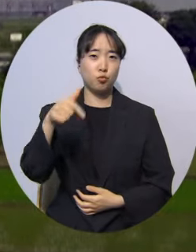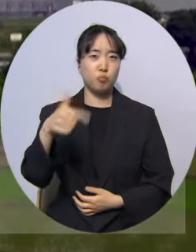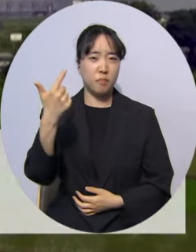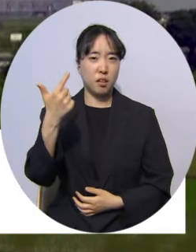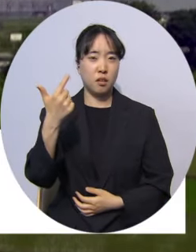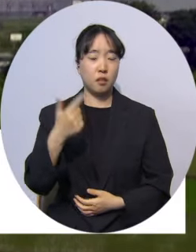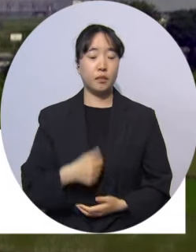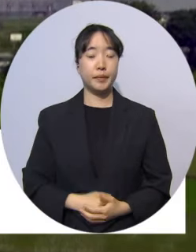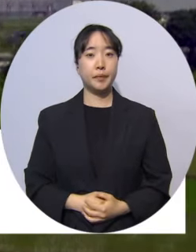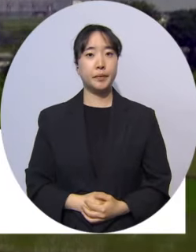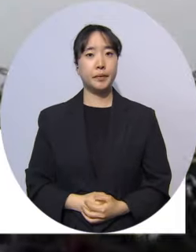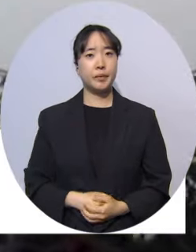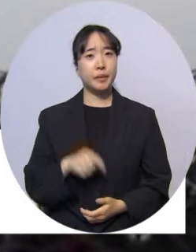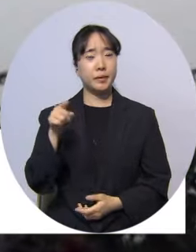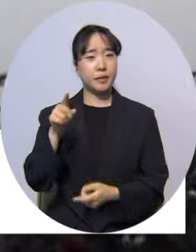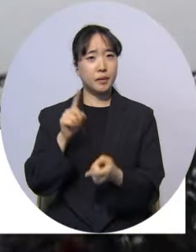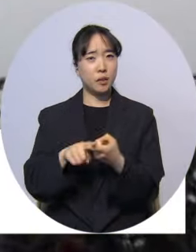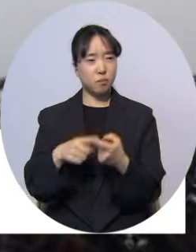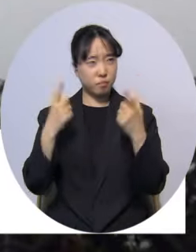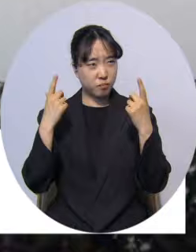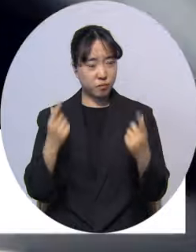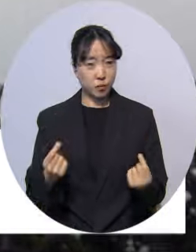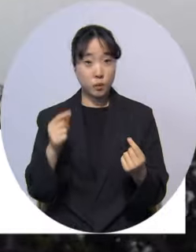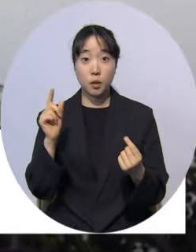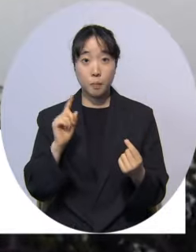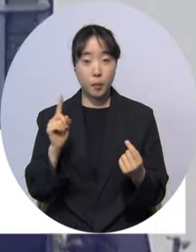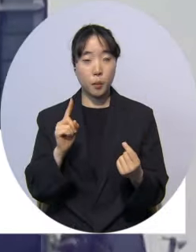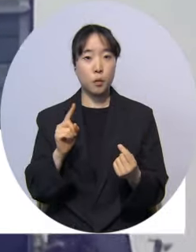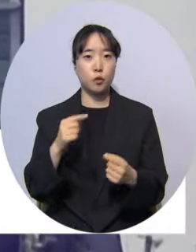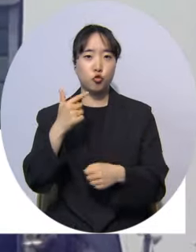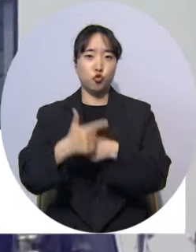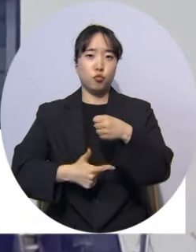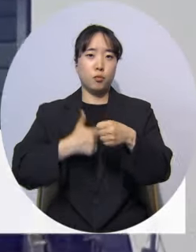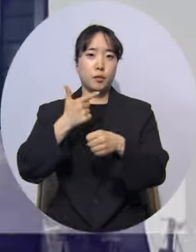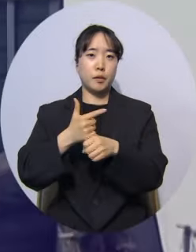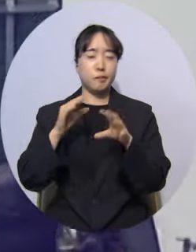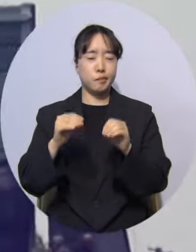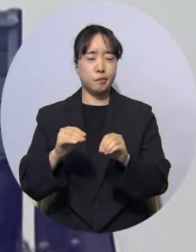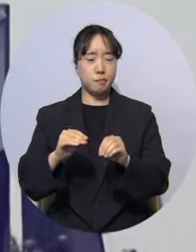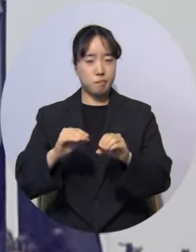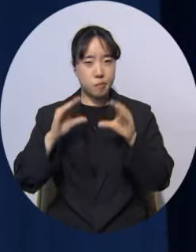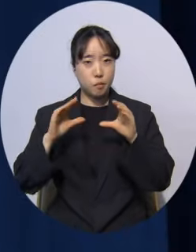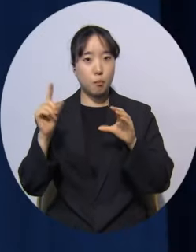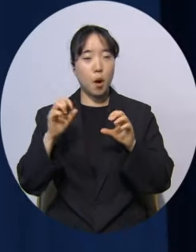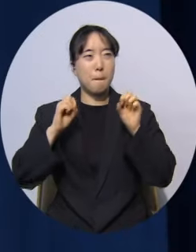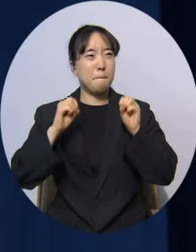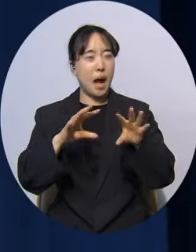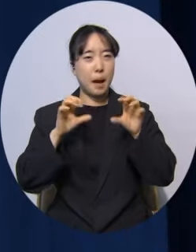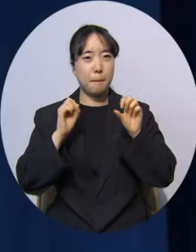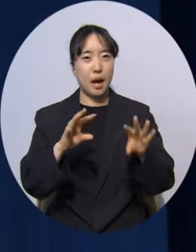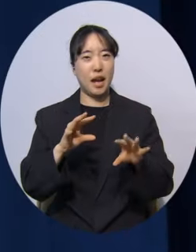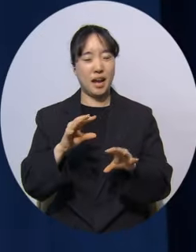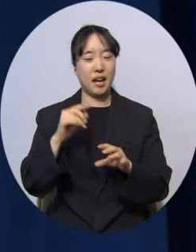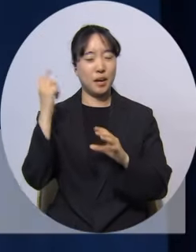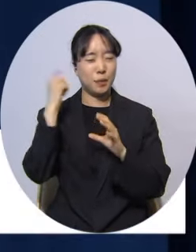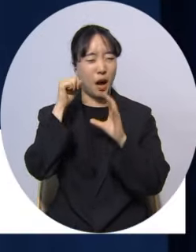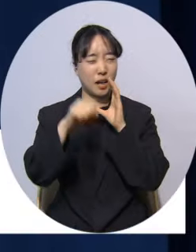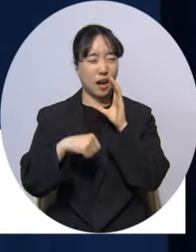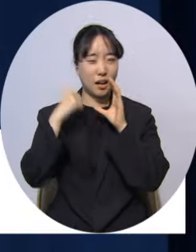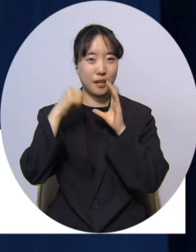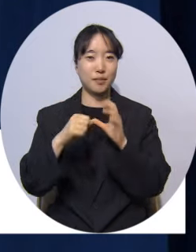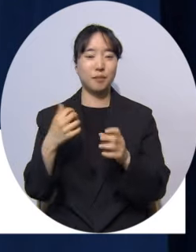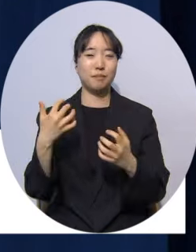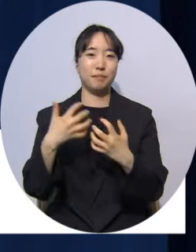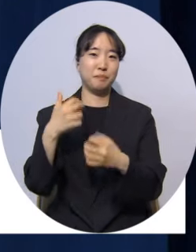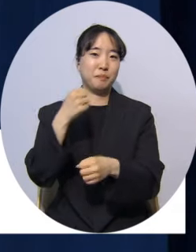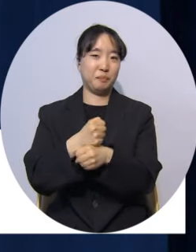북한의 오물풍선 부양에 대한 상응 조치로 6년 만에 대북 확성기 방송을 재개했습니다. 우리가 취하는 조치들이